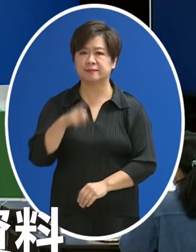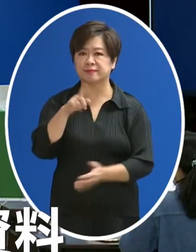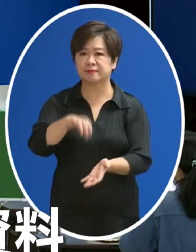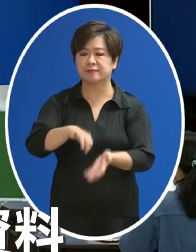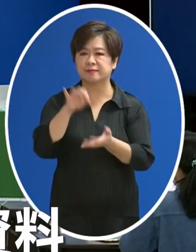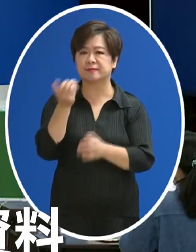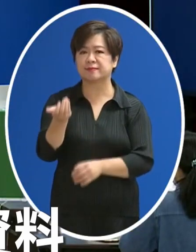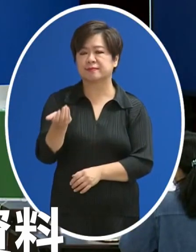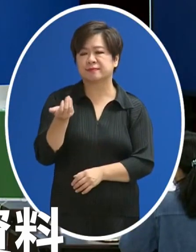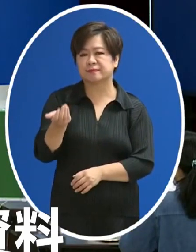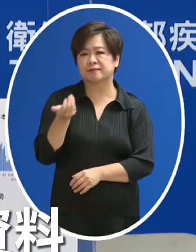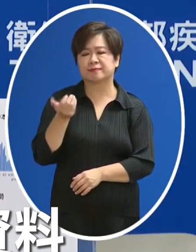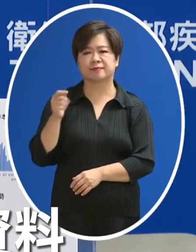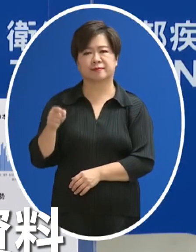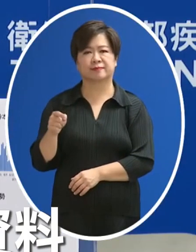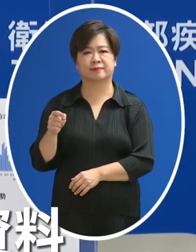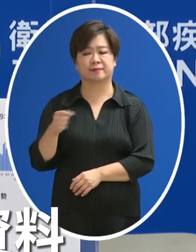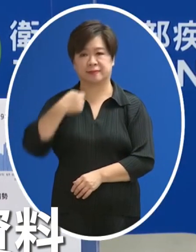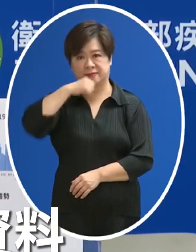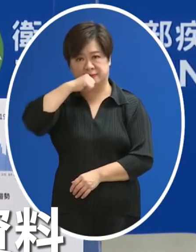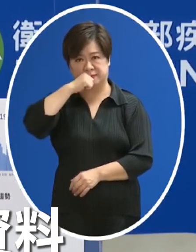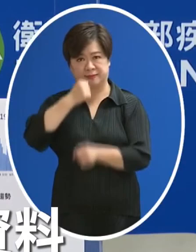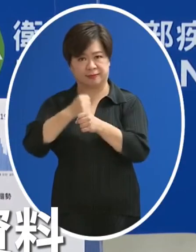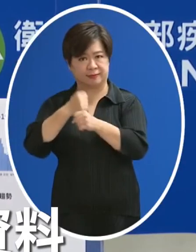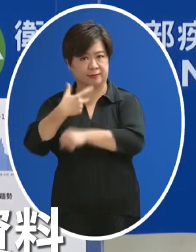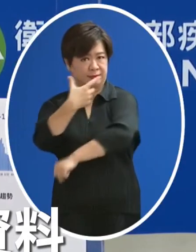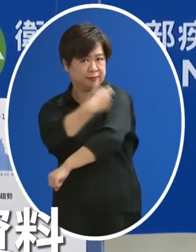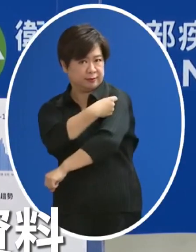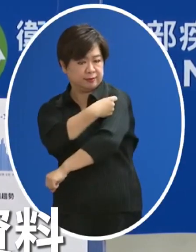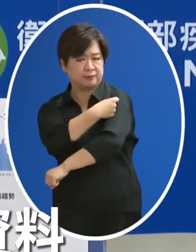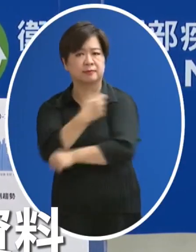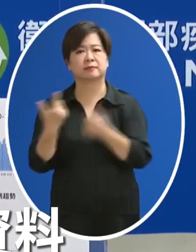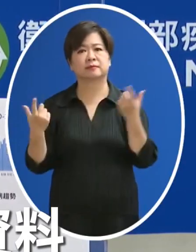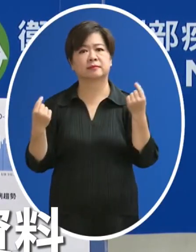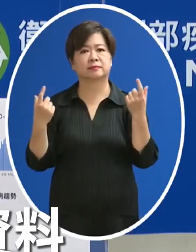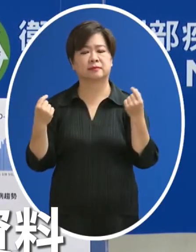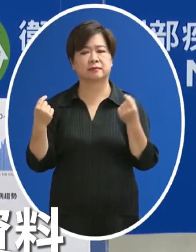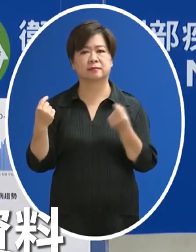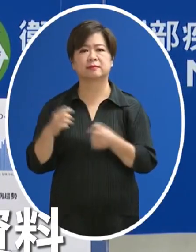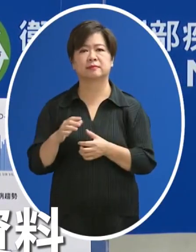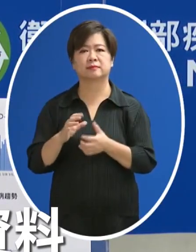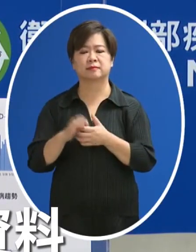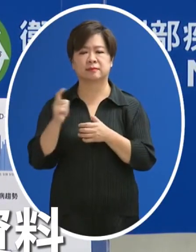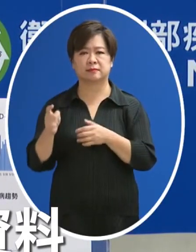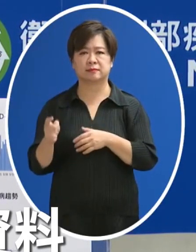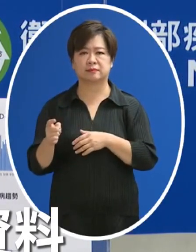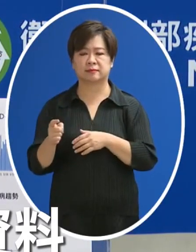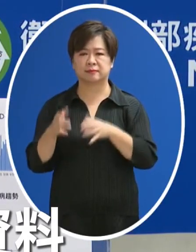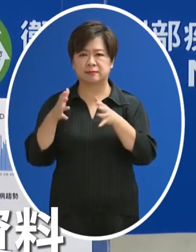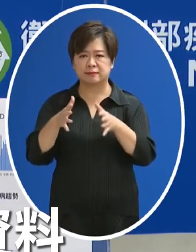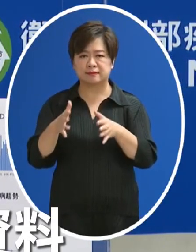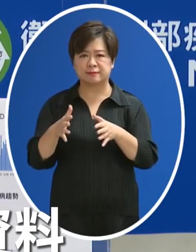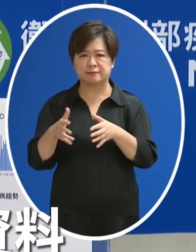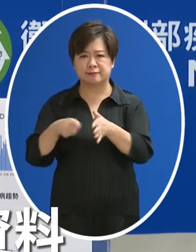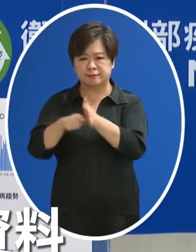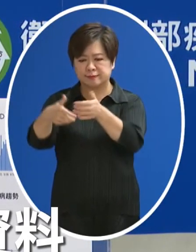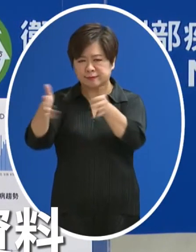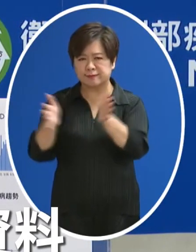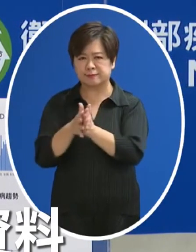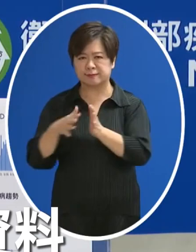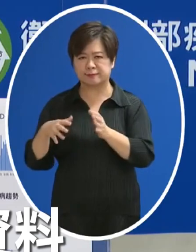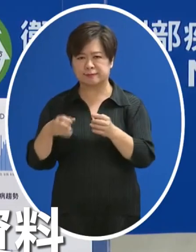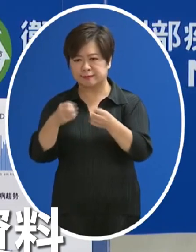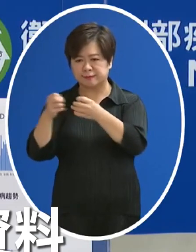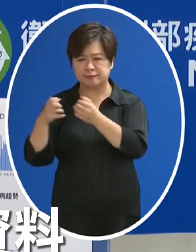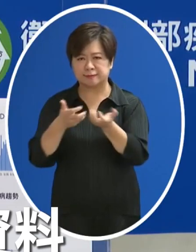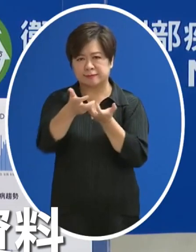要讲也一样，那在国产的疫苗还是一样，我们要在 ACIP 里面来讨论，好，那再来看看怎么